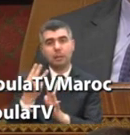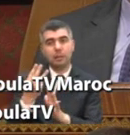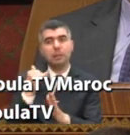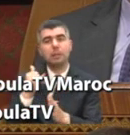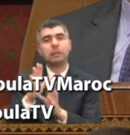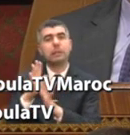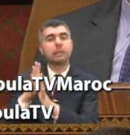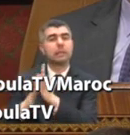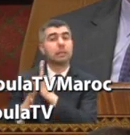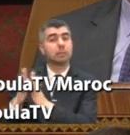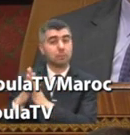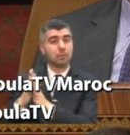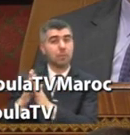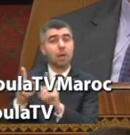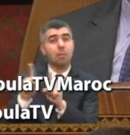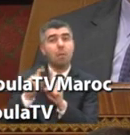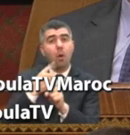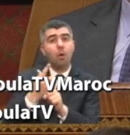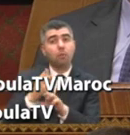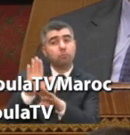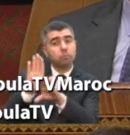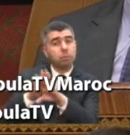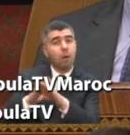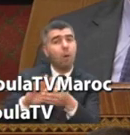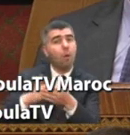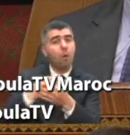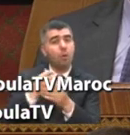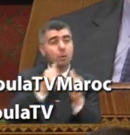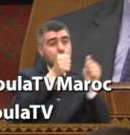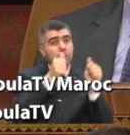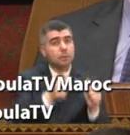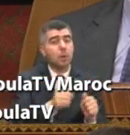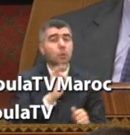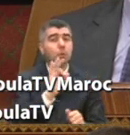يلزم المصحات بإعلان كل معلومات المتعلقة بأسعار الخدمات